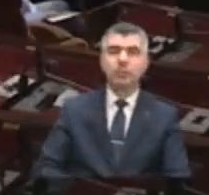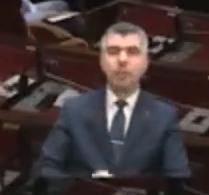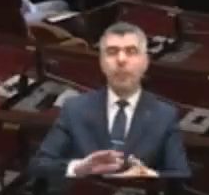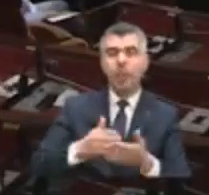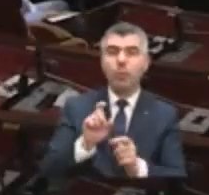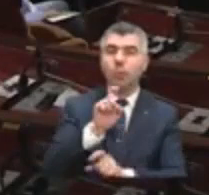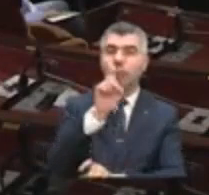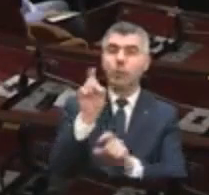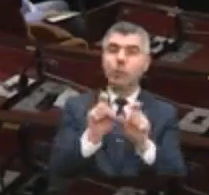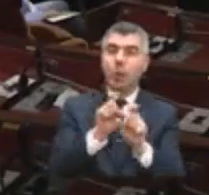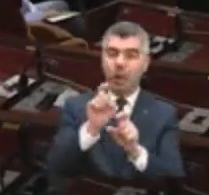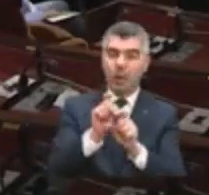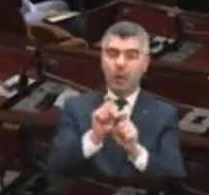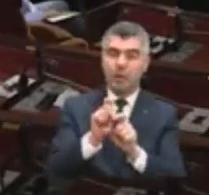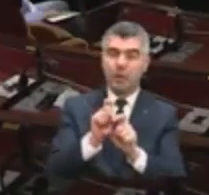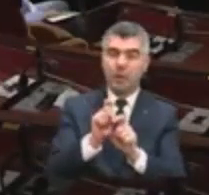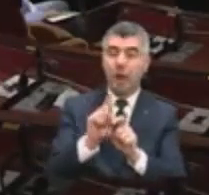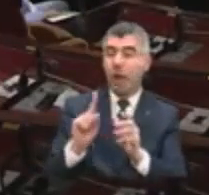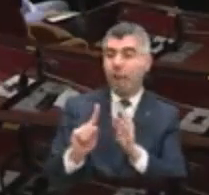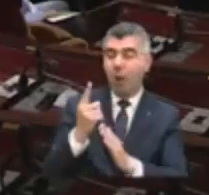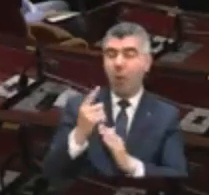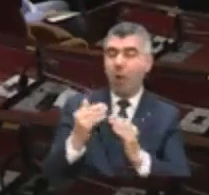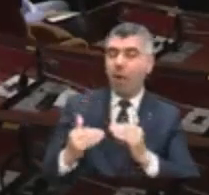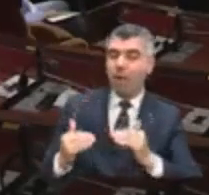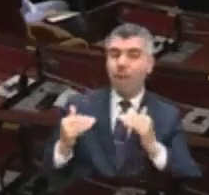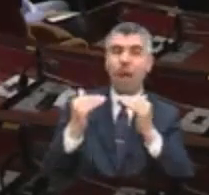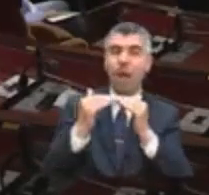الأسئلة. أولا، كنا متفقين بأن